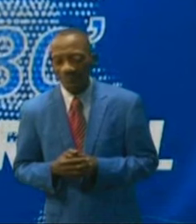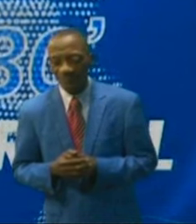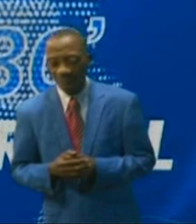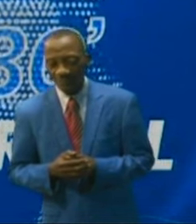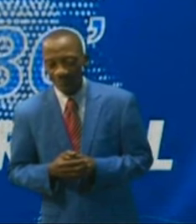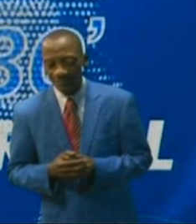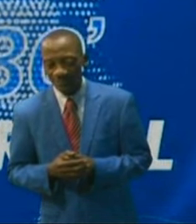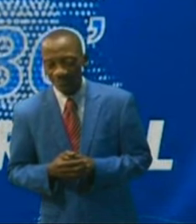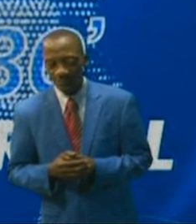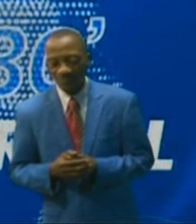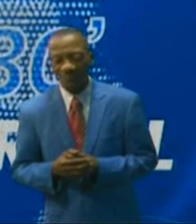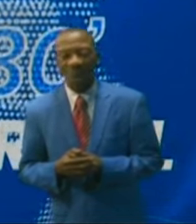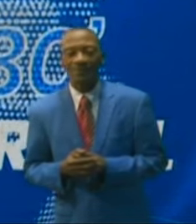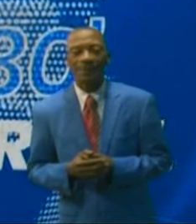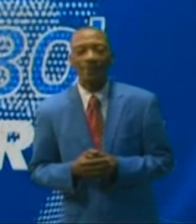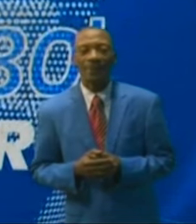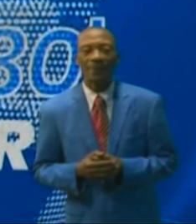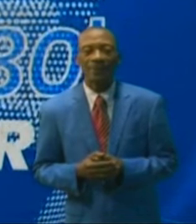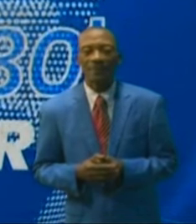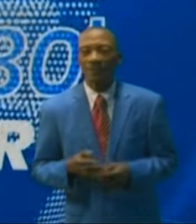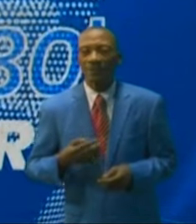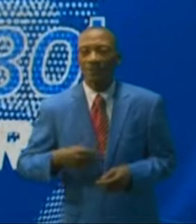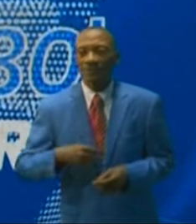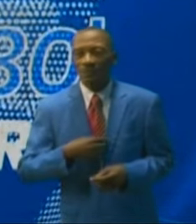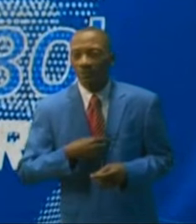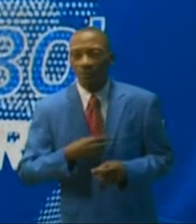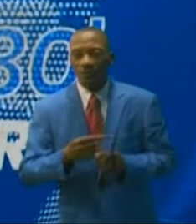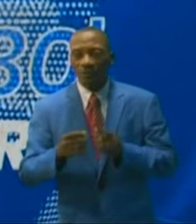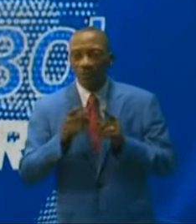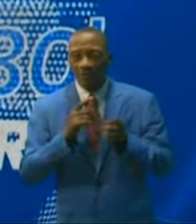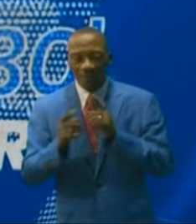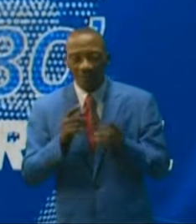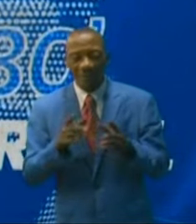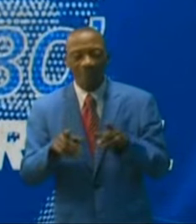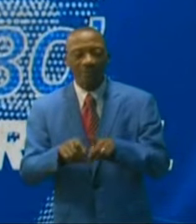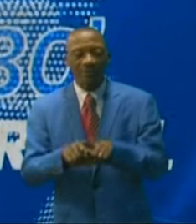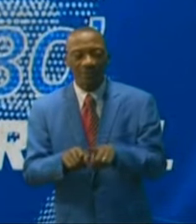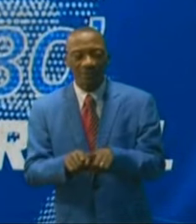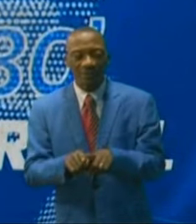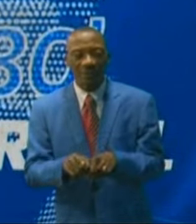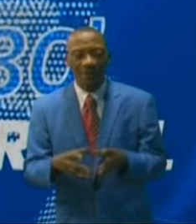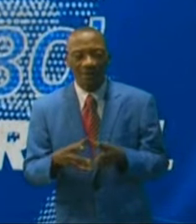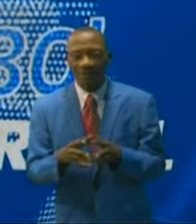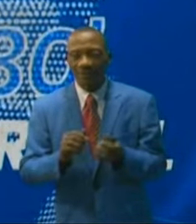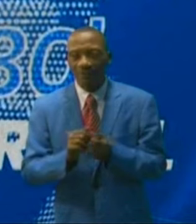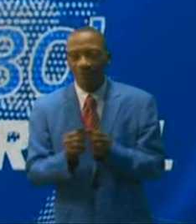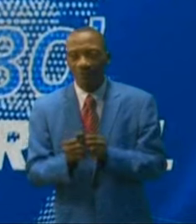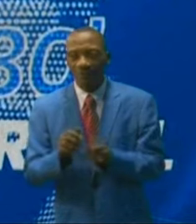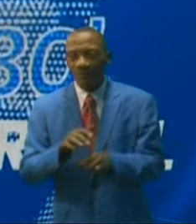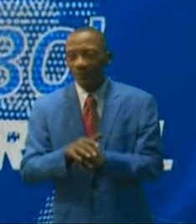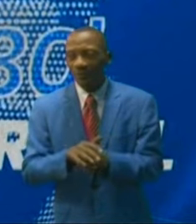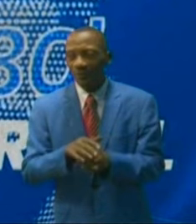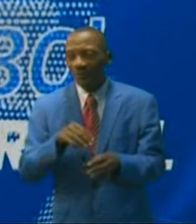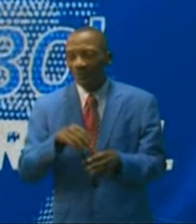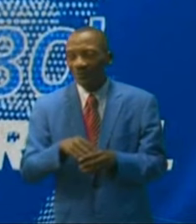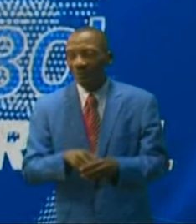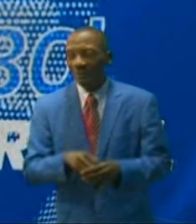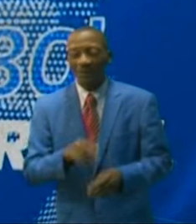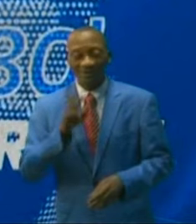Intéressons-nous au 6e forum sur la coopération des médias sino-africains et dialogue de haut niveau de Think